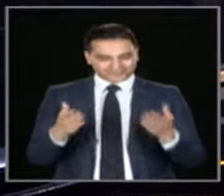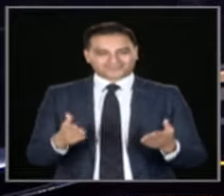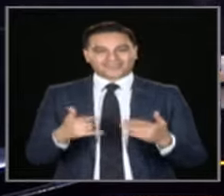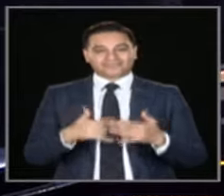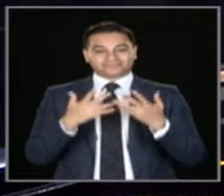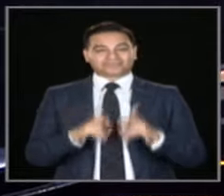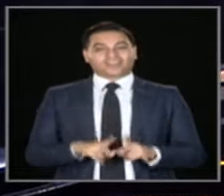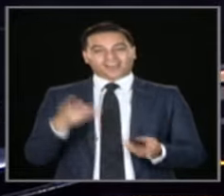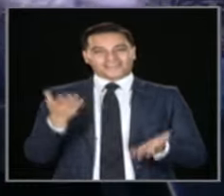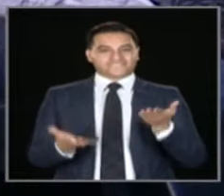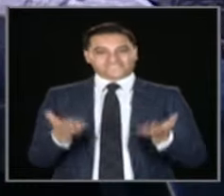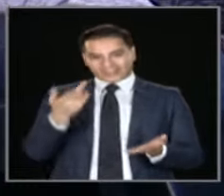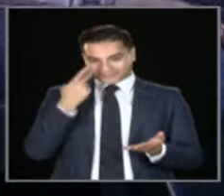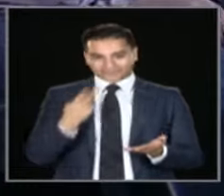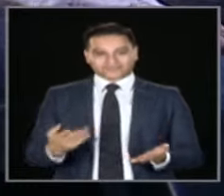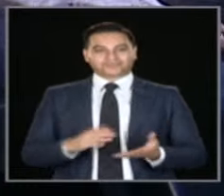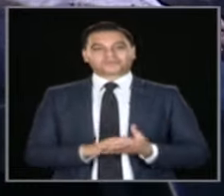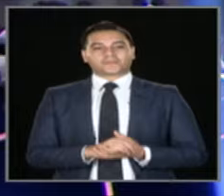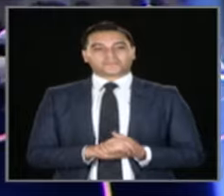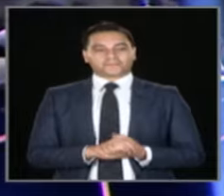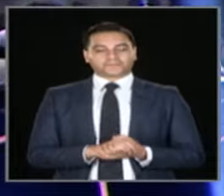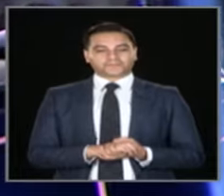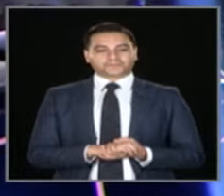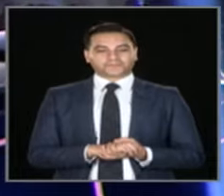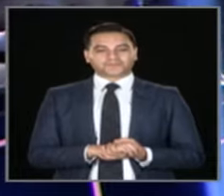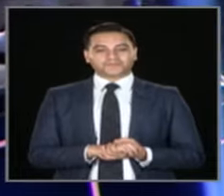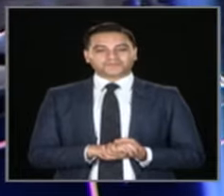النتيجه اتغيرت وبقى في فرق.